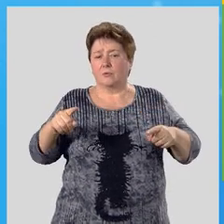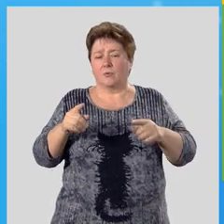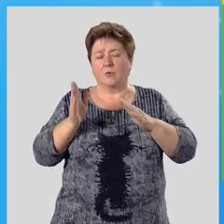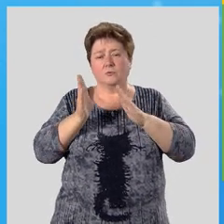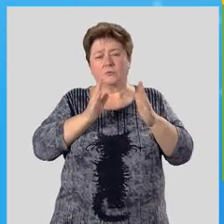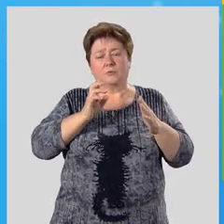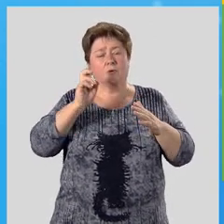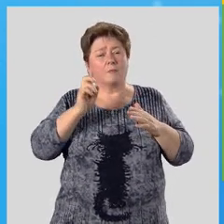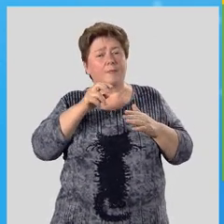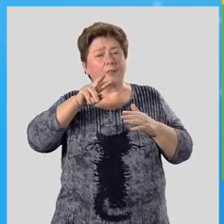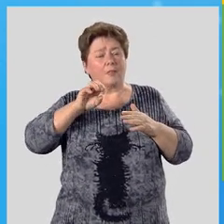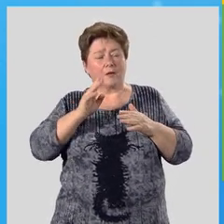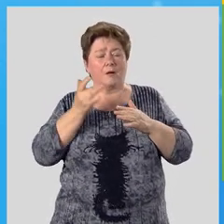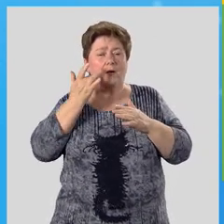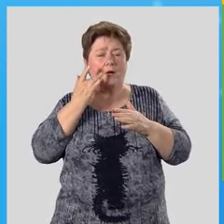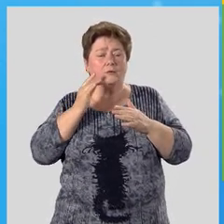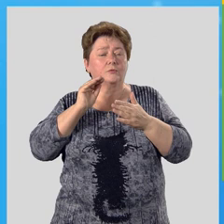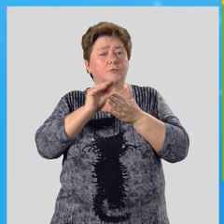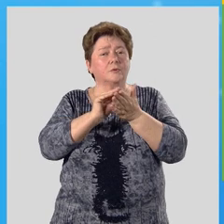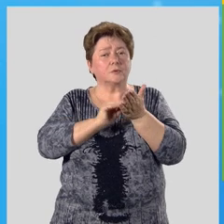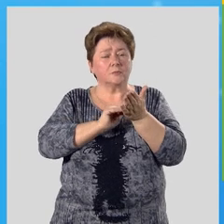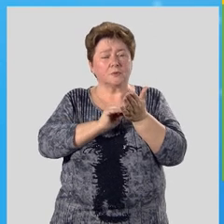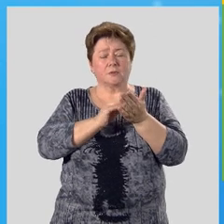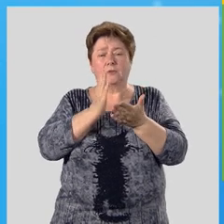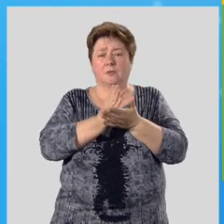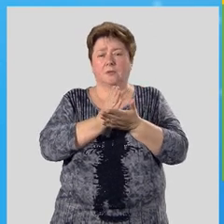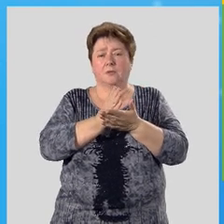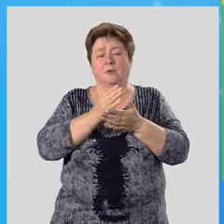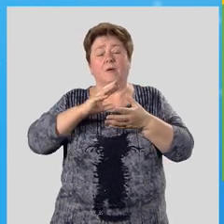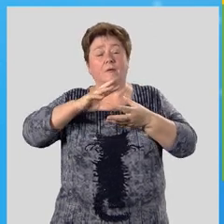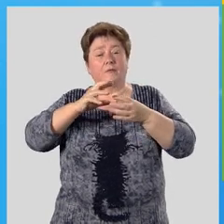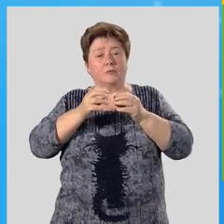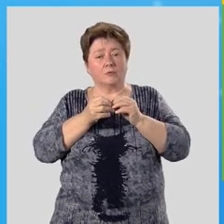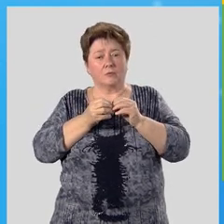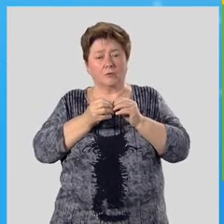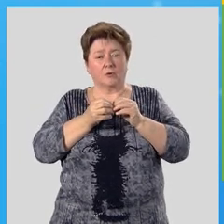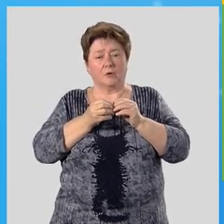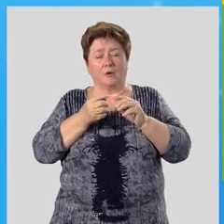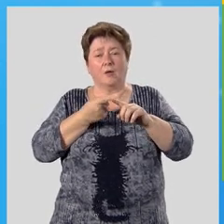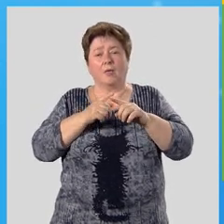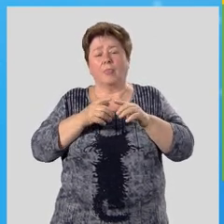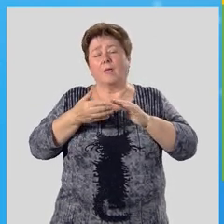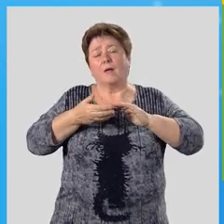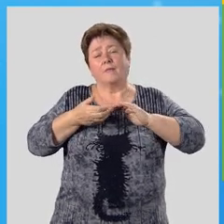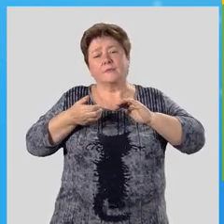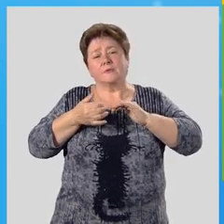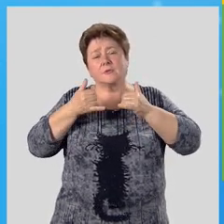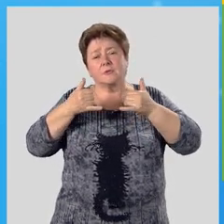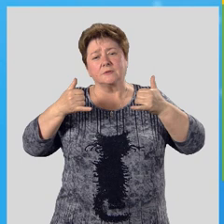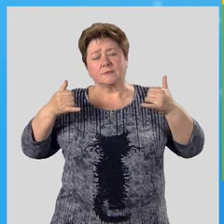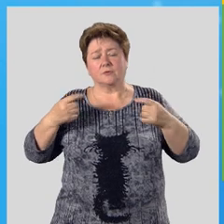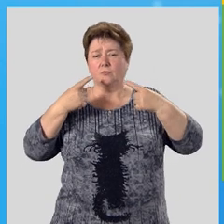структуры белка, которая в нем закодирована. В конечном итоге это вызывает